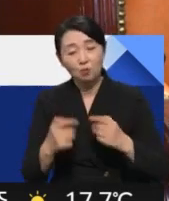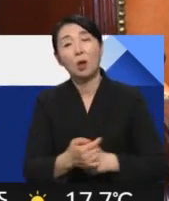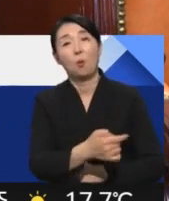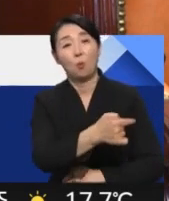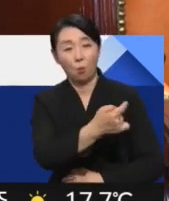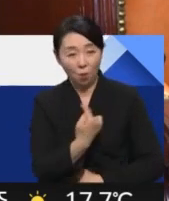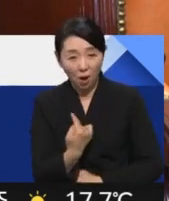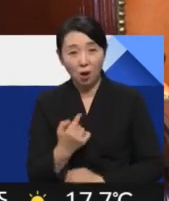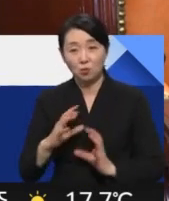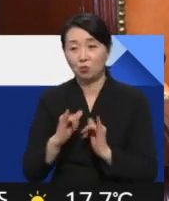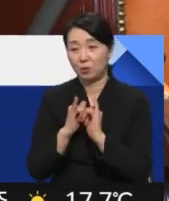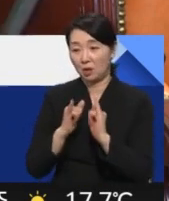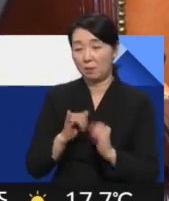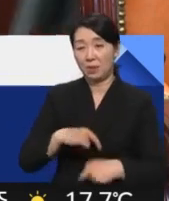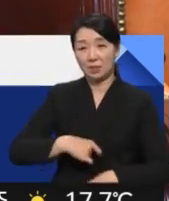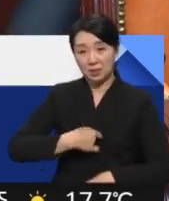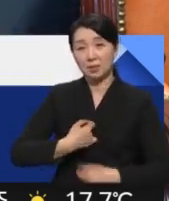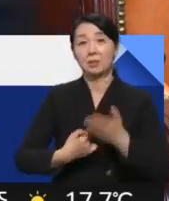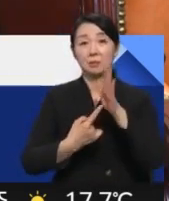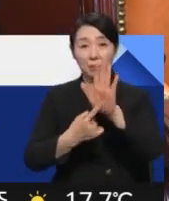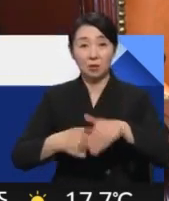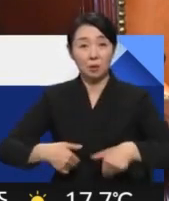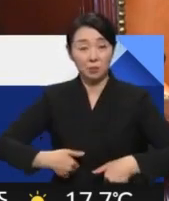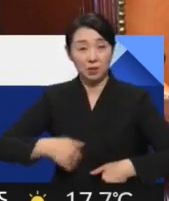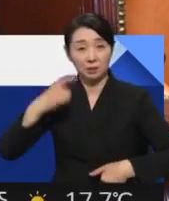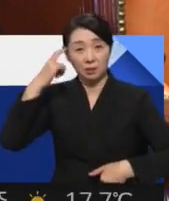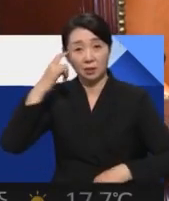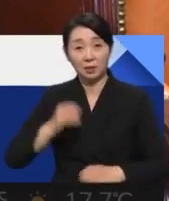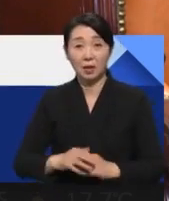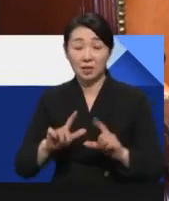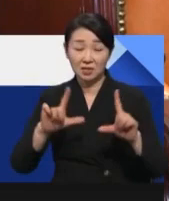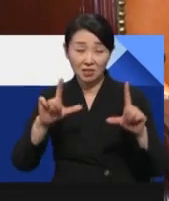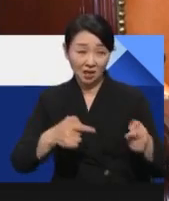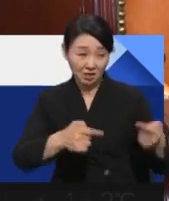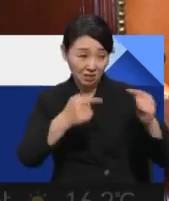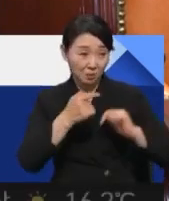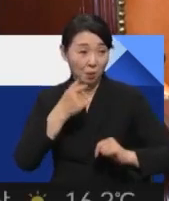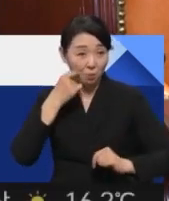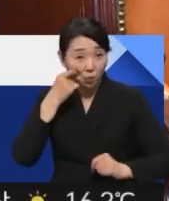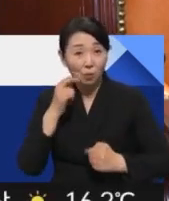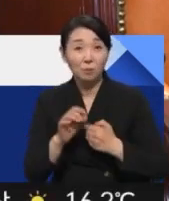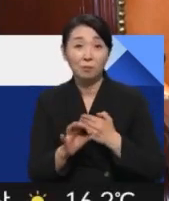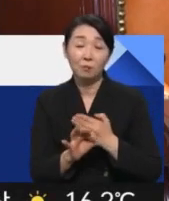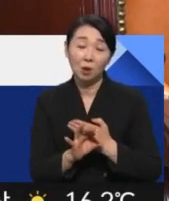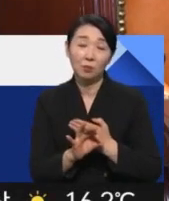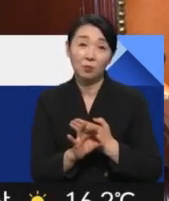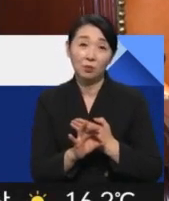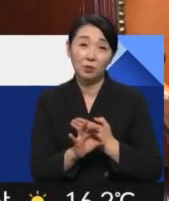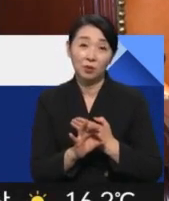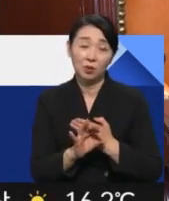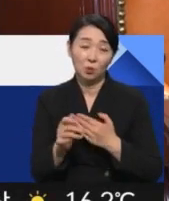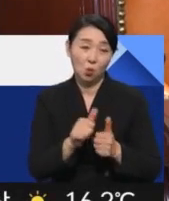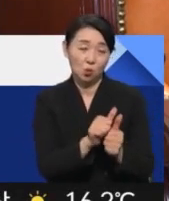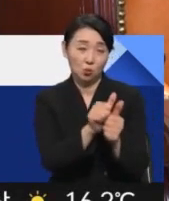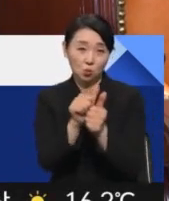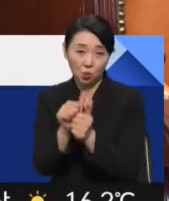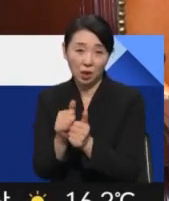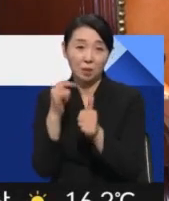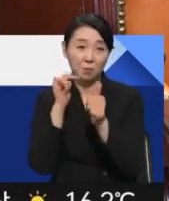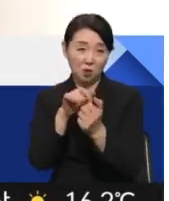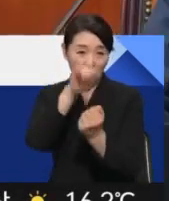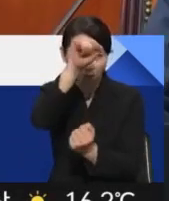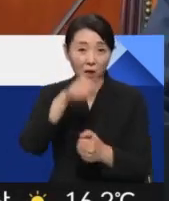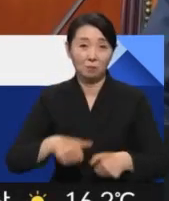국민 앞에 진실을 밝혀야 한다고 생각합니다. 그날도 불출석하면 반드시 동행명령 발부해야